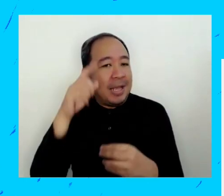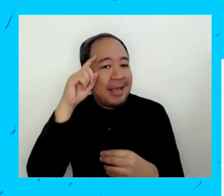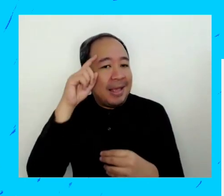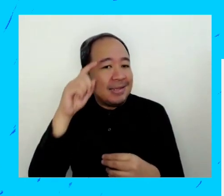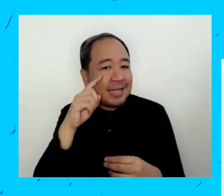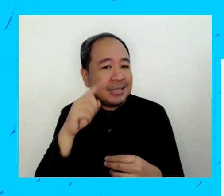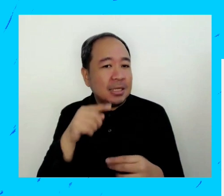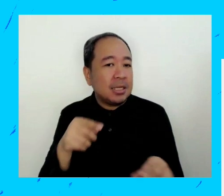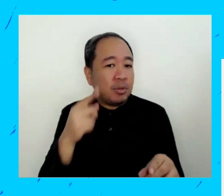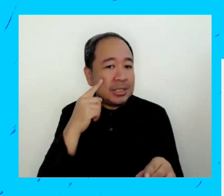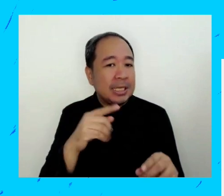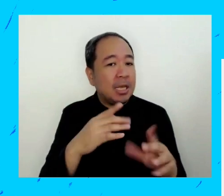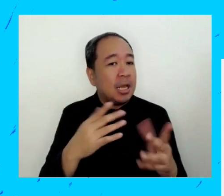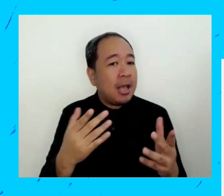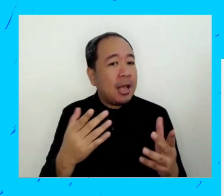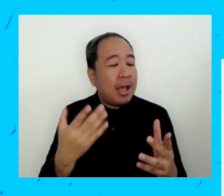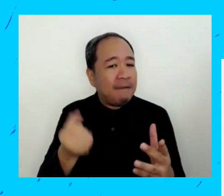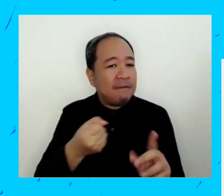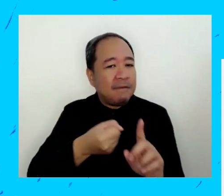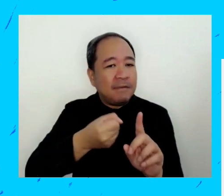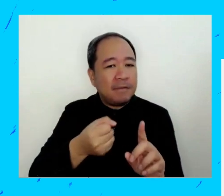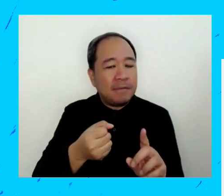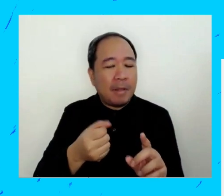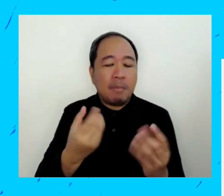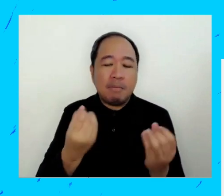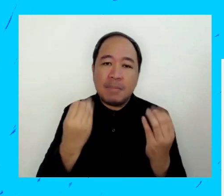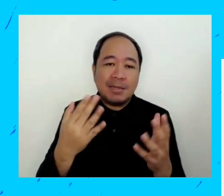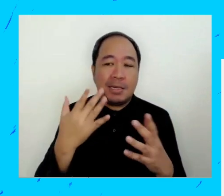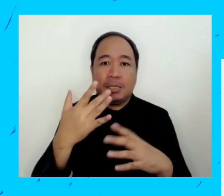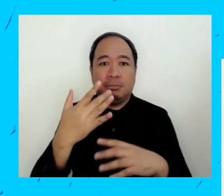une information sur